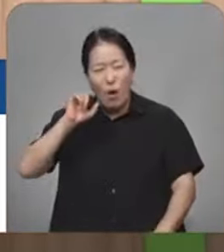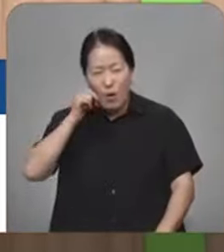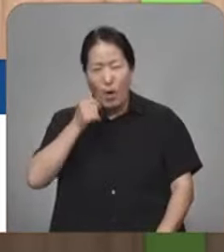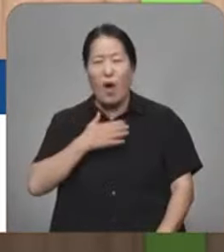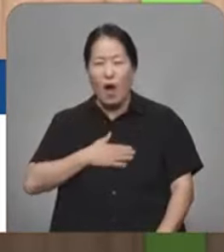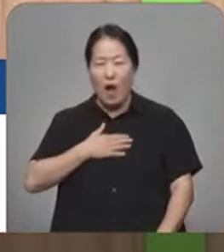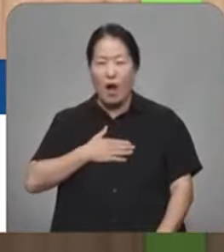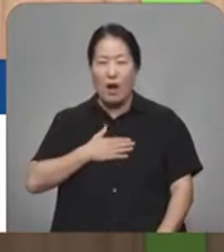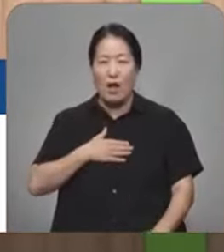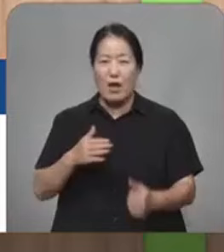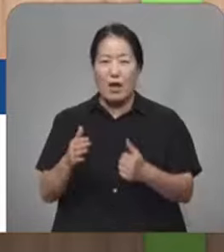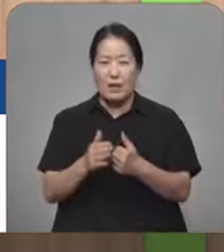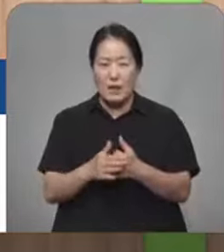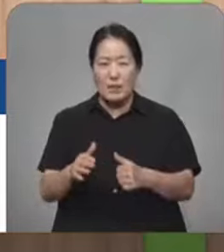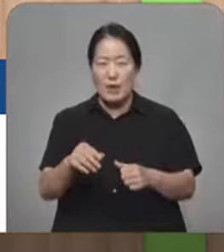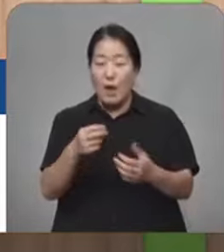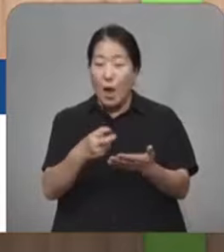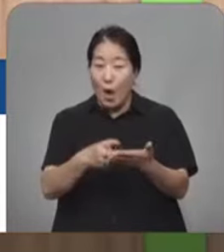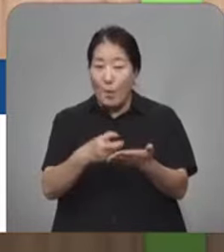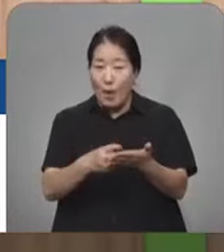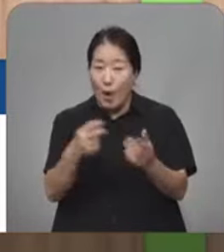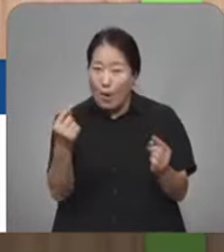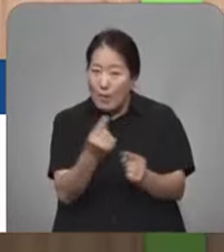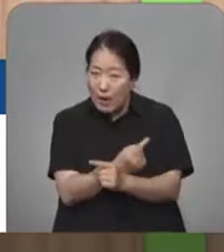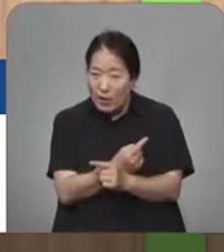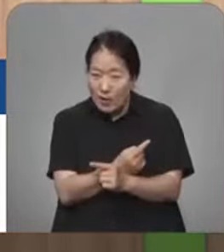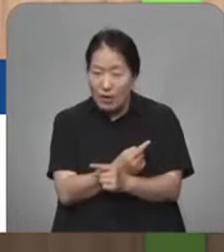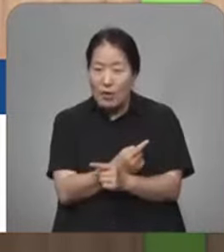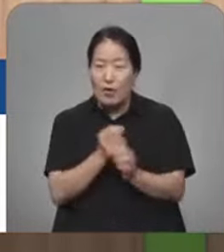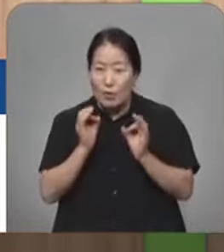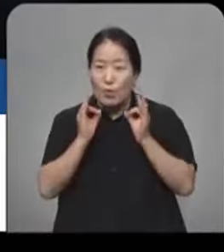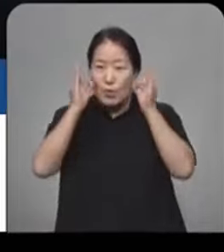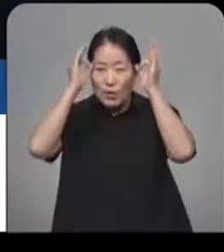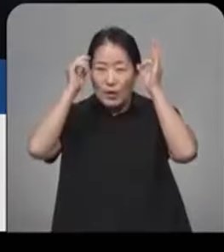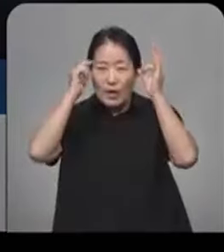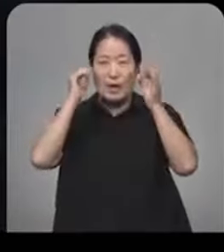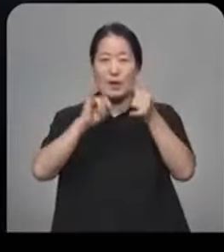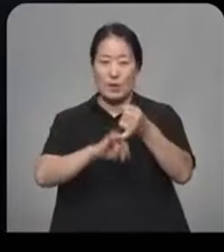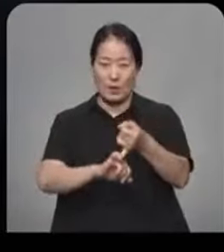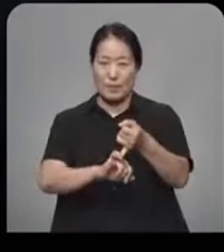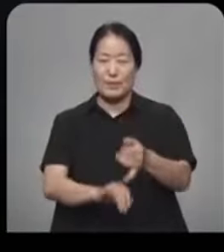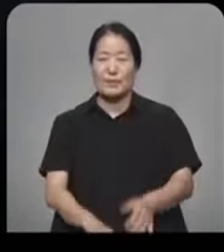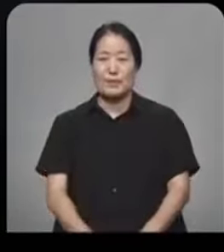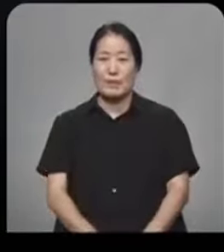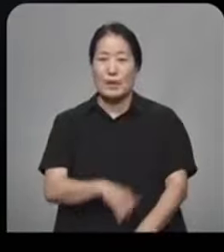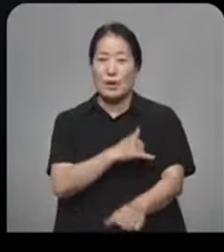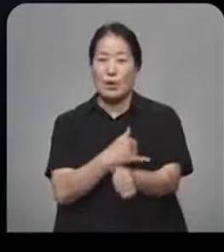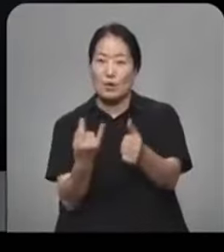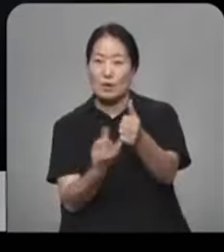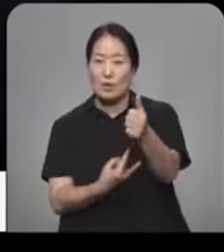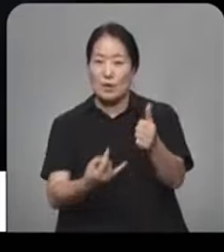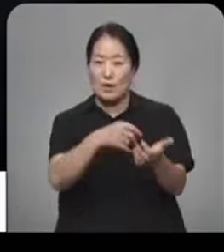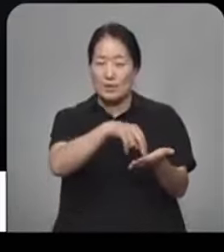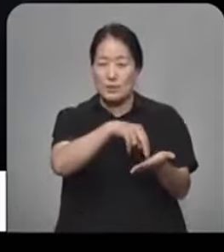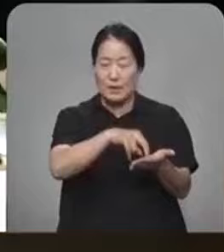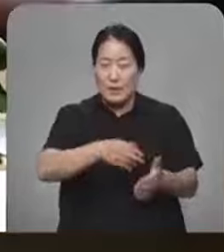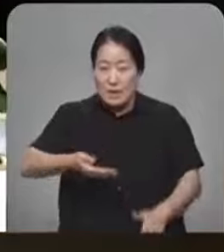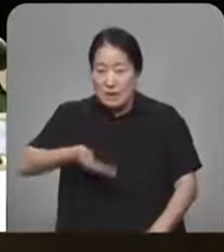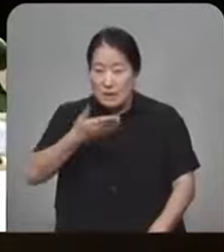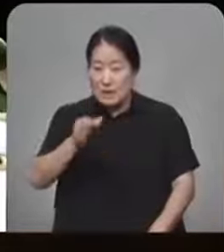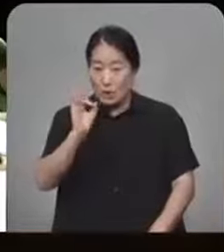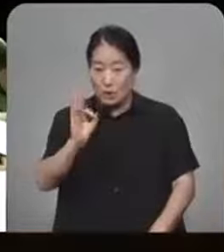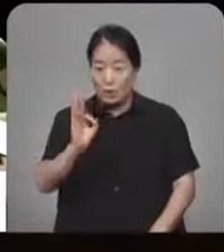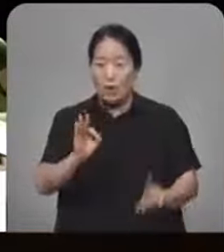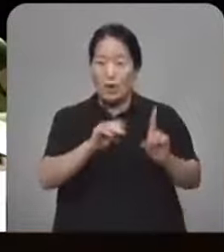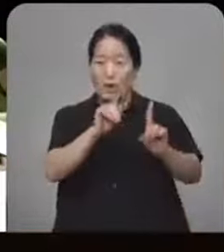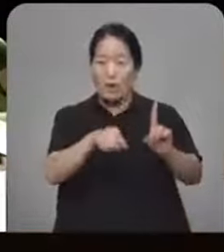충분히 청탁금지법에 반영할 수 있도록 하겠습니다. 권익위원회는 또 식사비 한도를 1인당